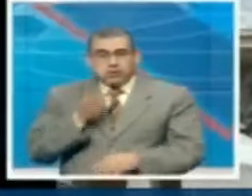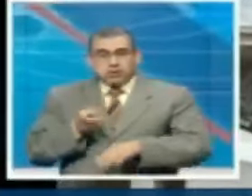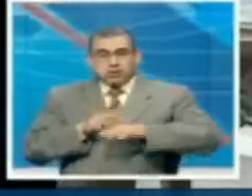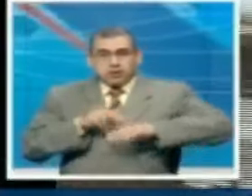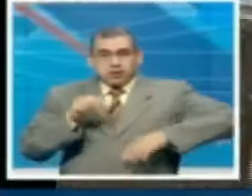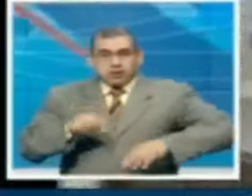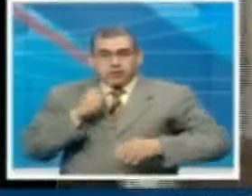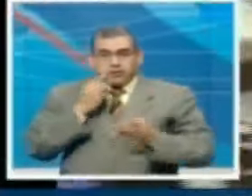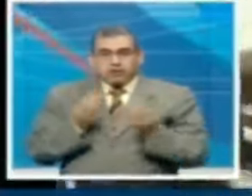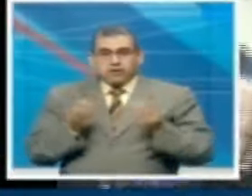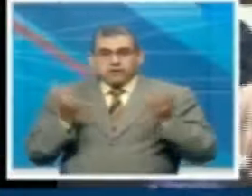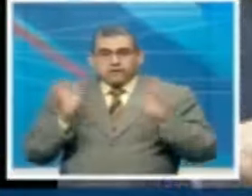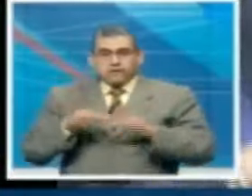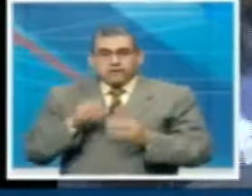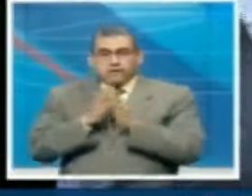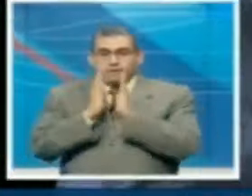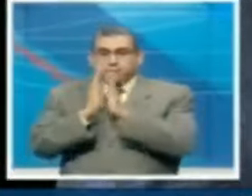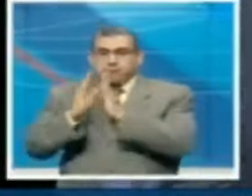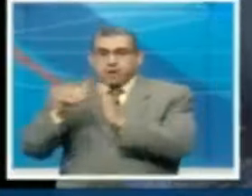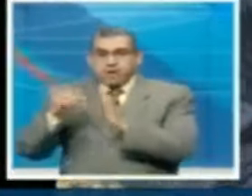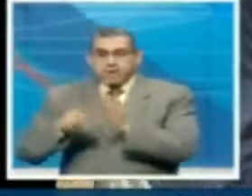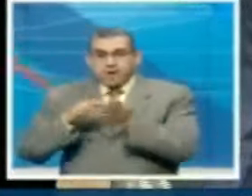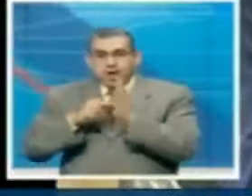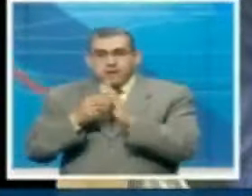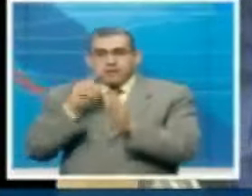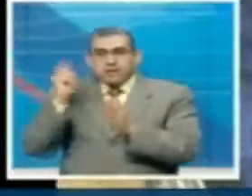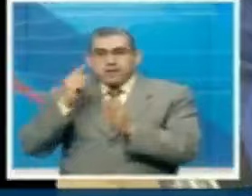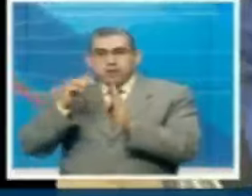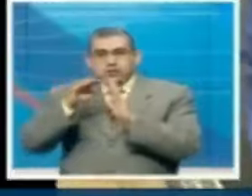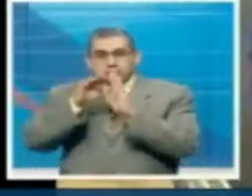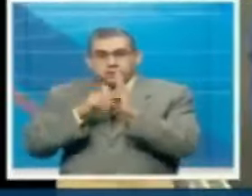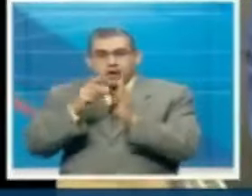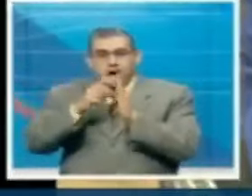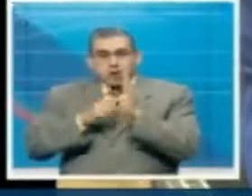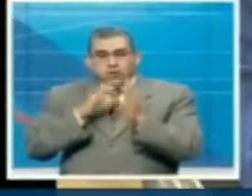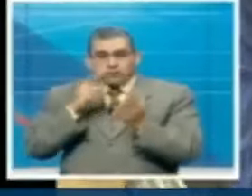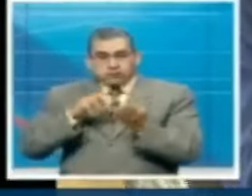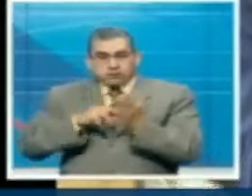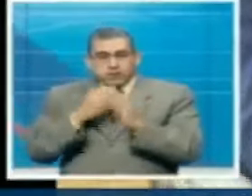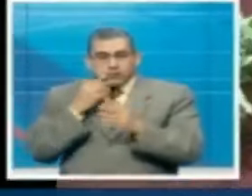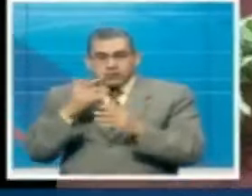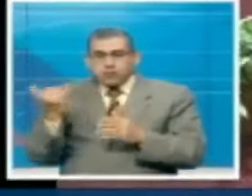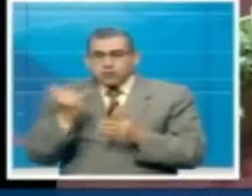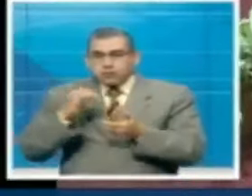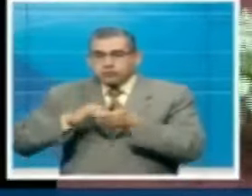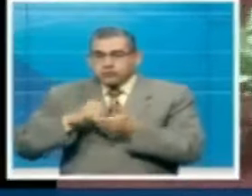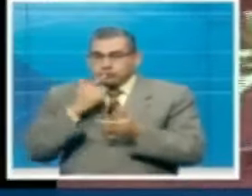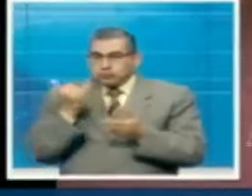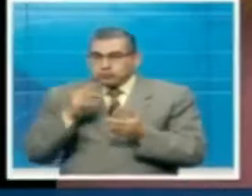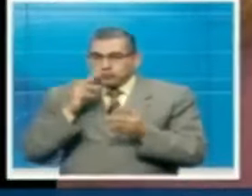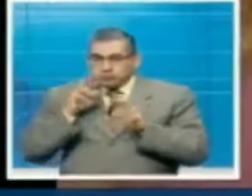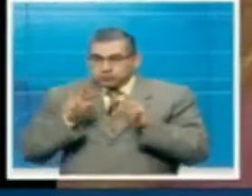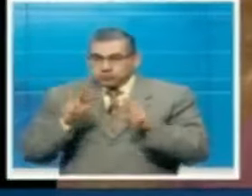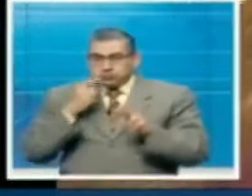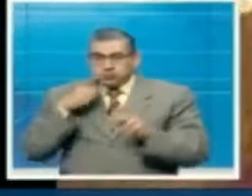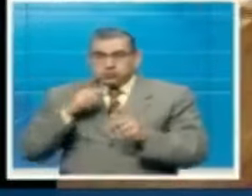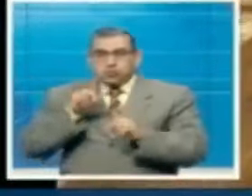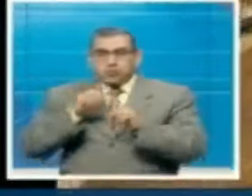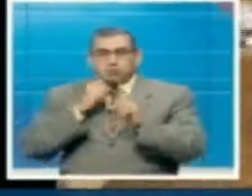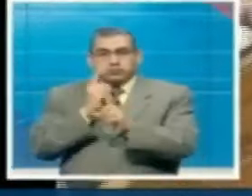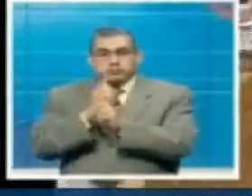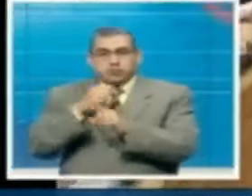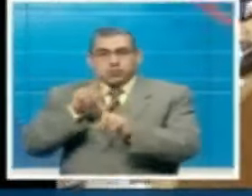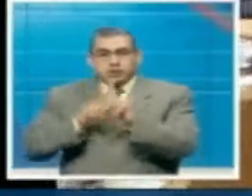إلى العديد من الملفات والموضوعات الدولية والإقليمية محل الاهتمام المشترك، كان لقاء